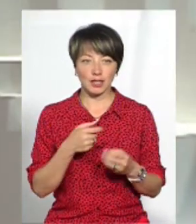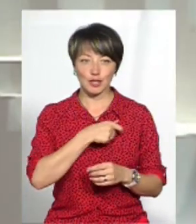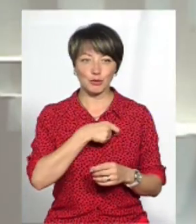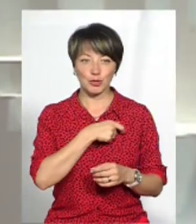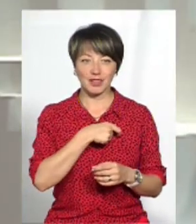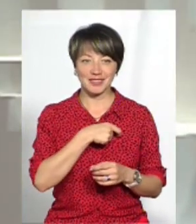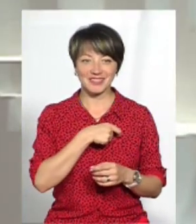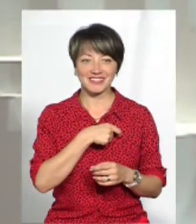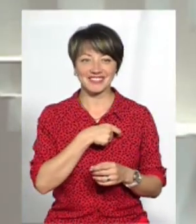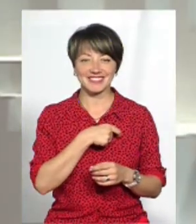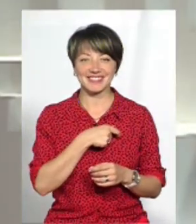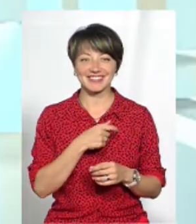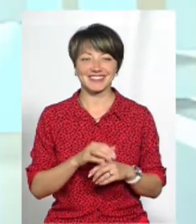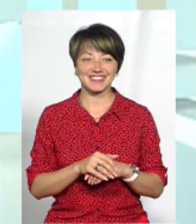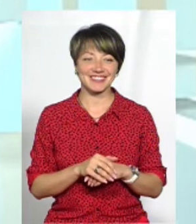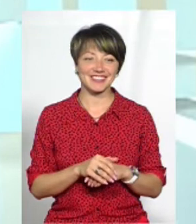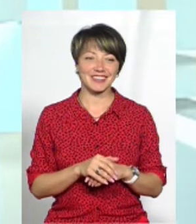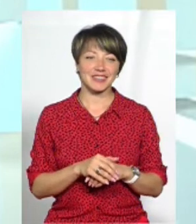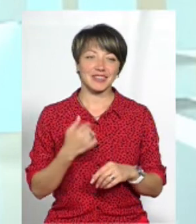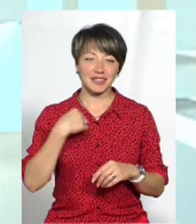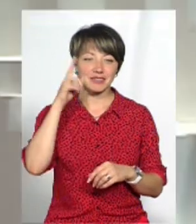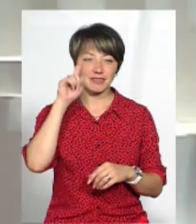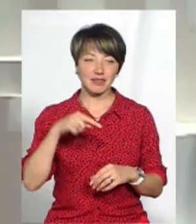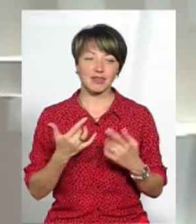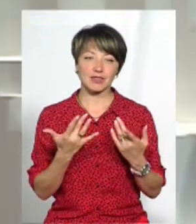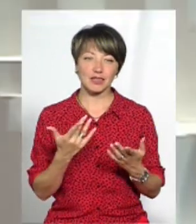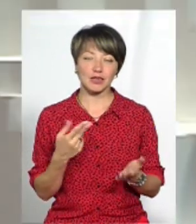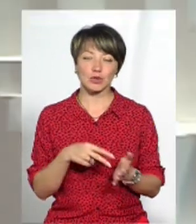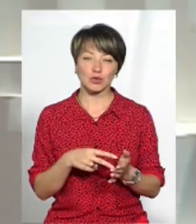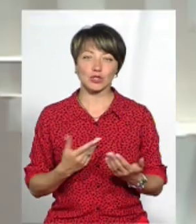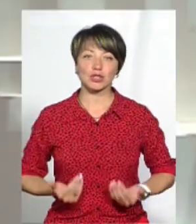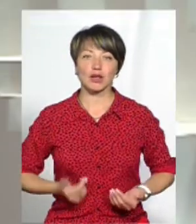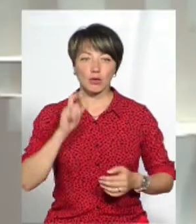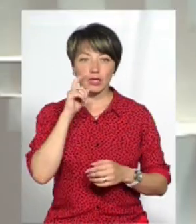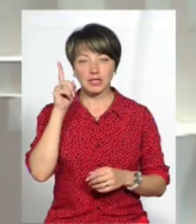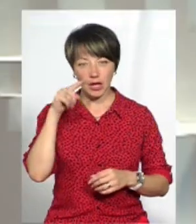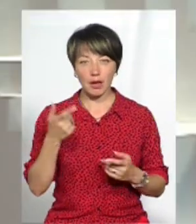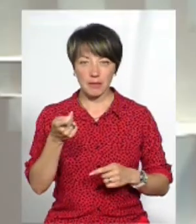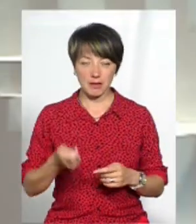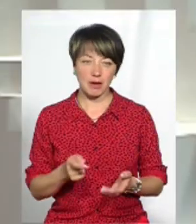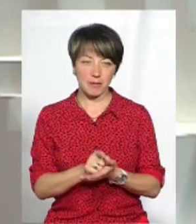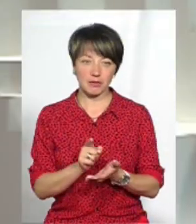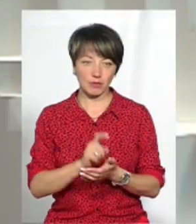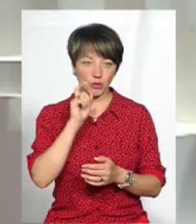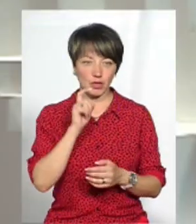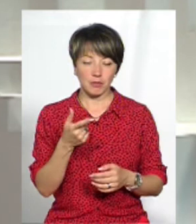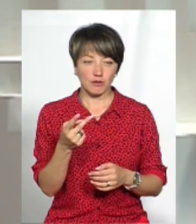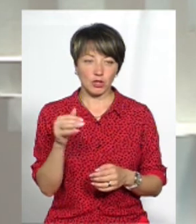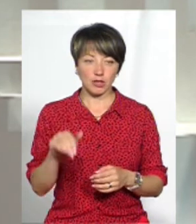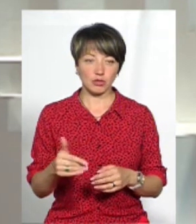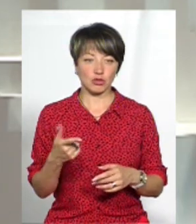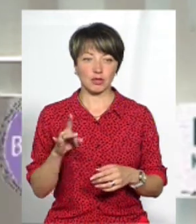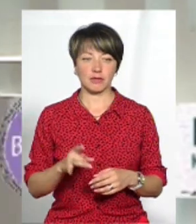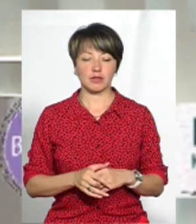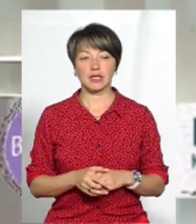депутат. Готові були. І я знаю, скільки коштує життя в Україні, і знаю, яка мінімальна пенсія, там трохи більше